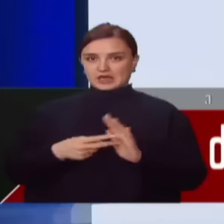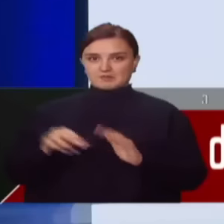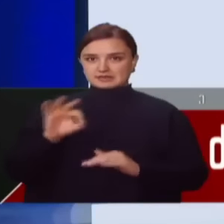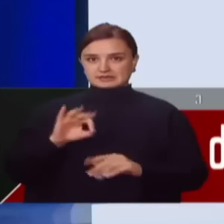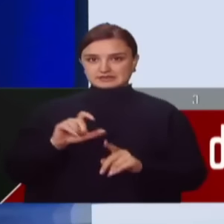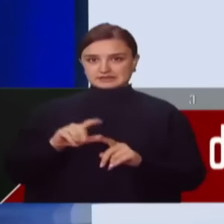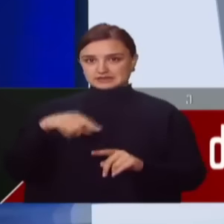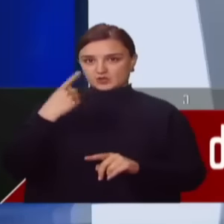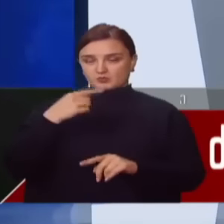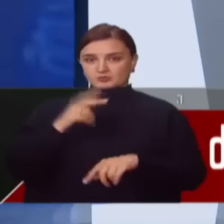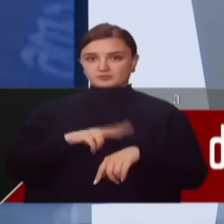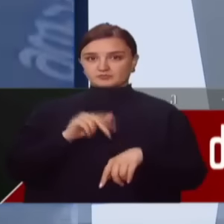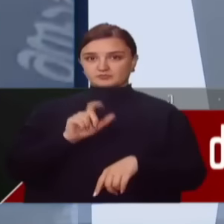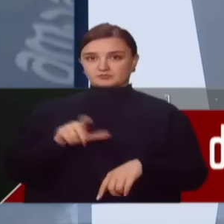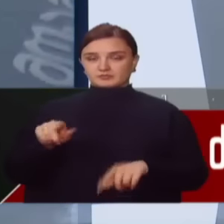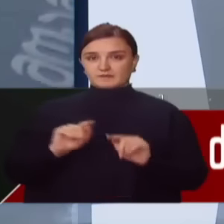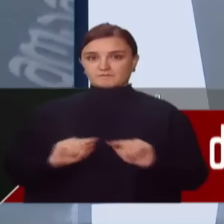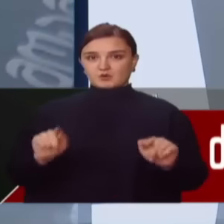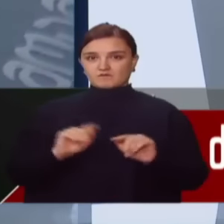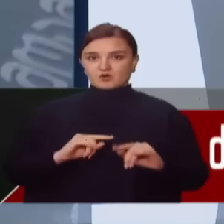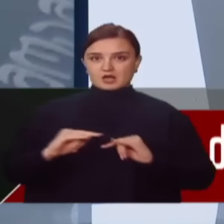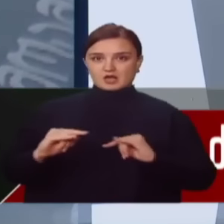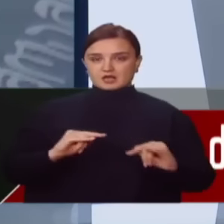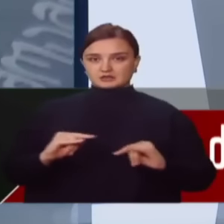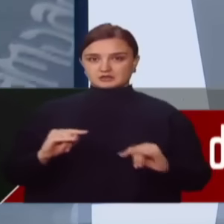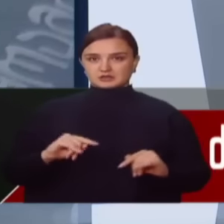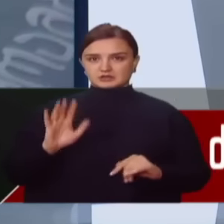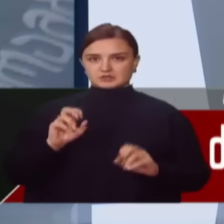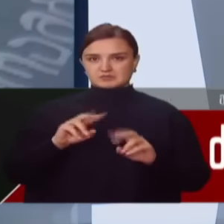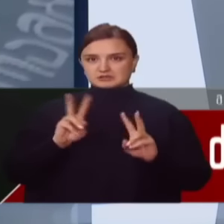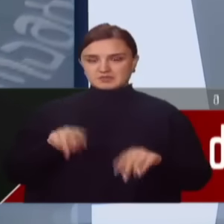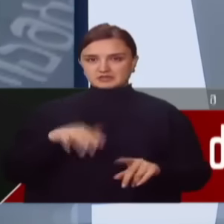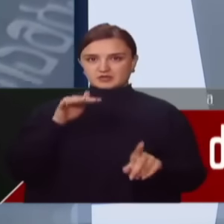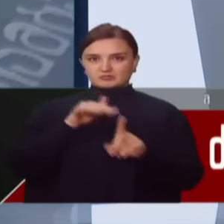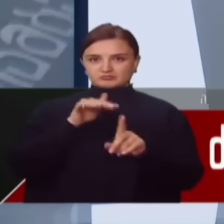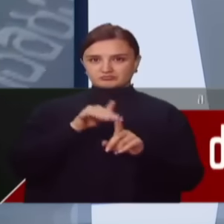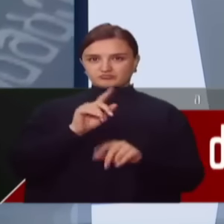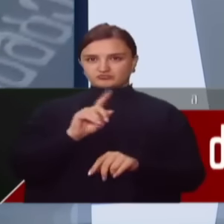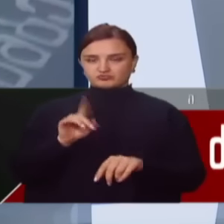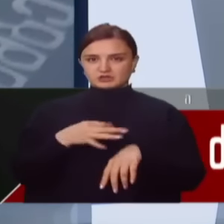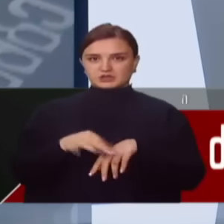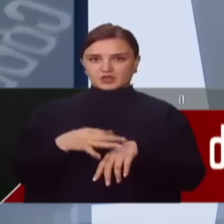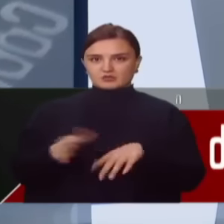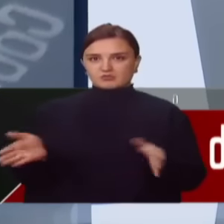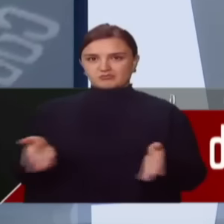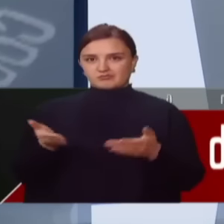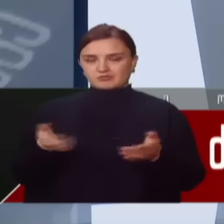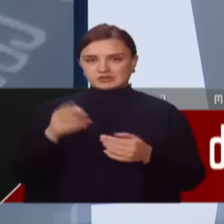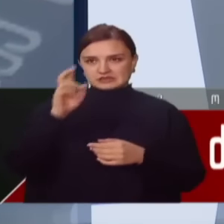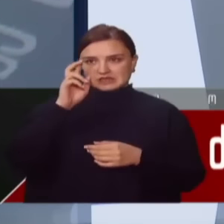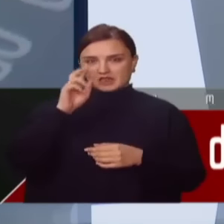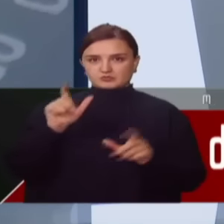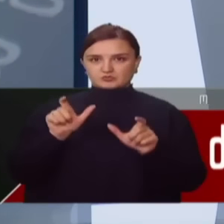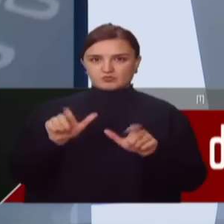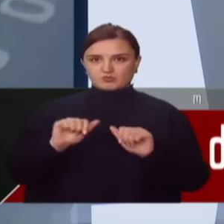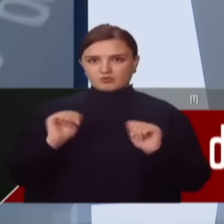საუბრობს. სამართალდამცავებისთვის პროვოკაციების მოწყობა, იერიში სპეცრაზმზე ძალადობრივი ქმედებების პროვოცირება, სახელმწიფო უწყებების